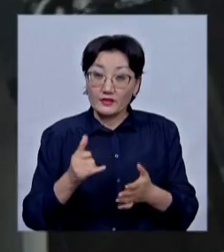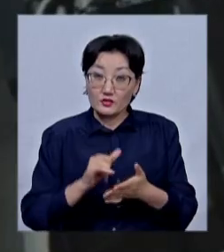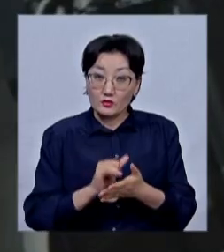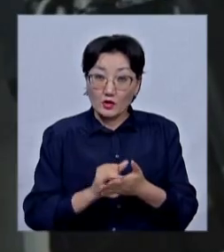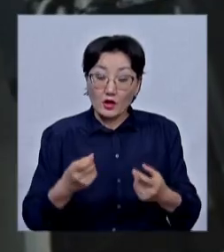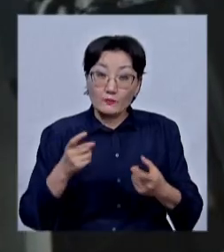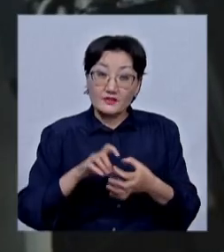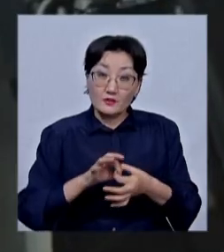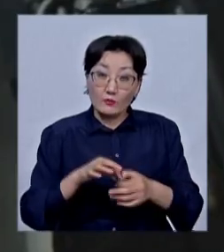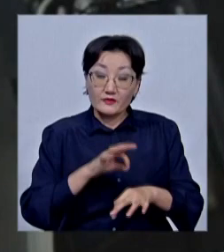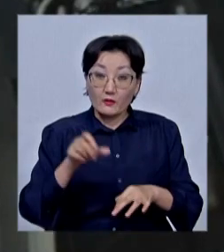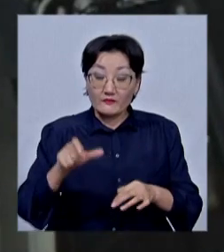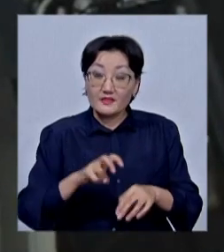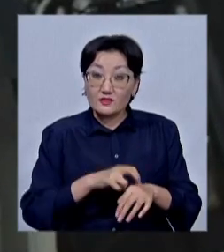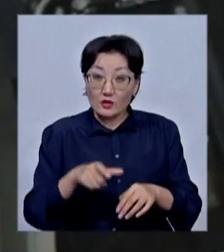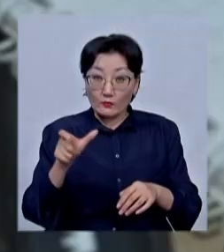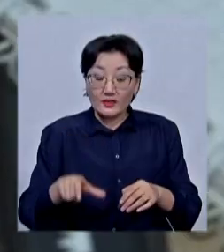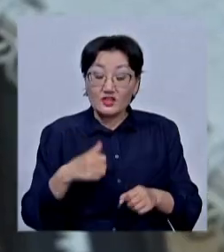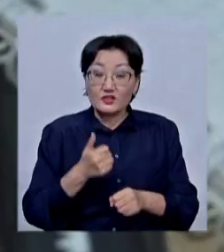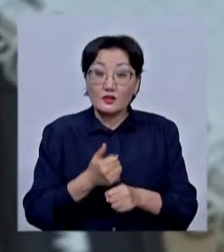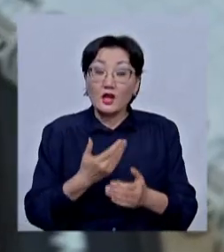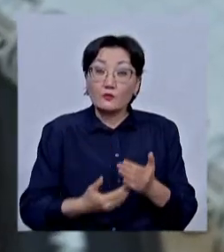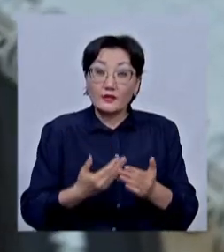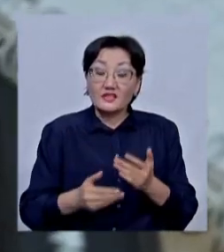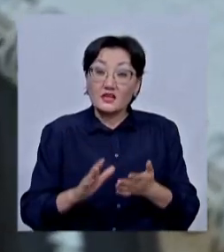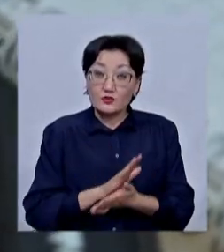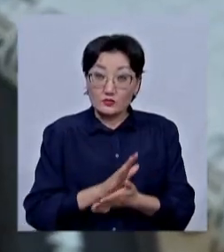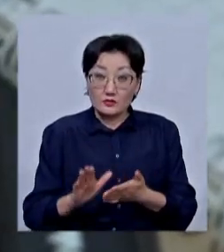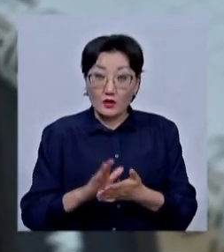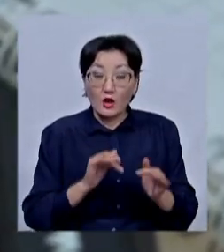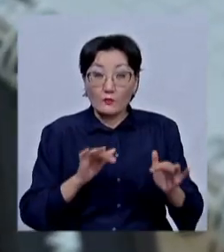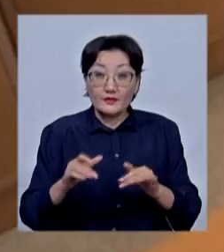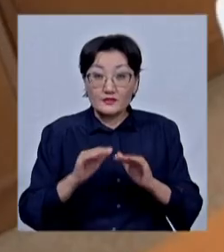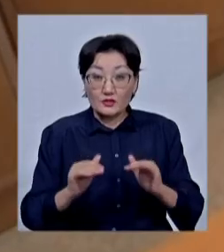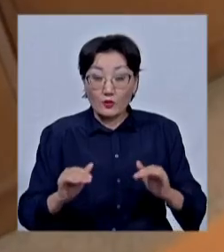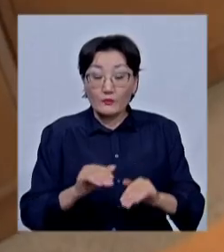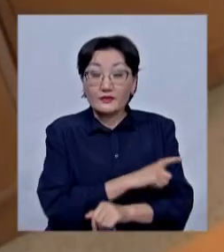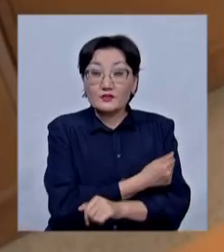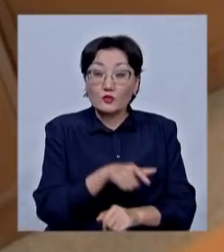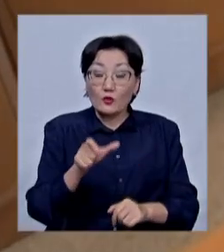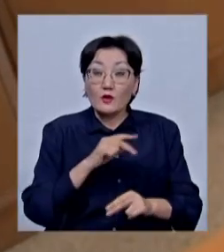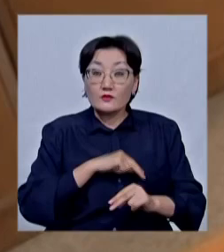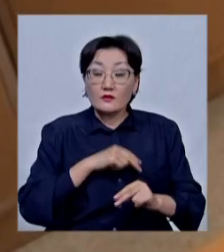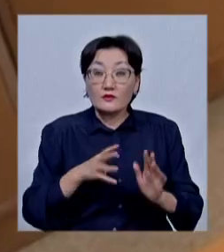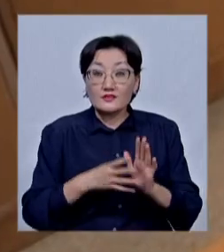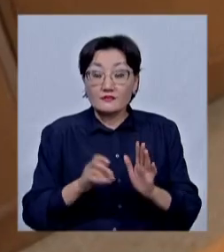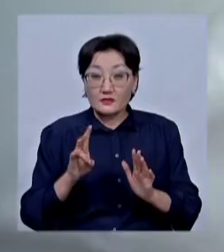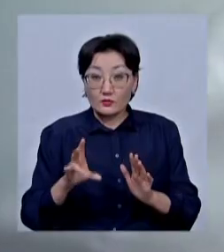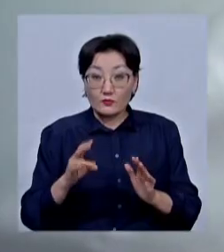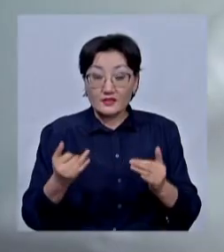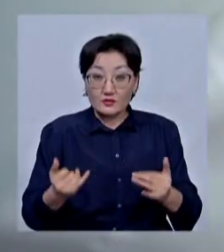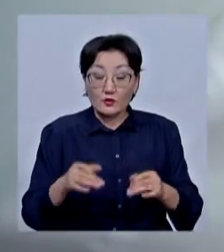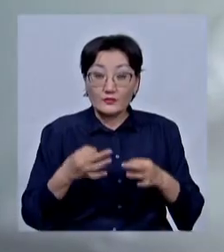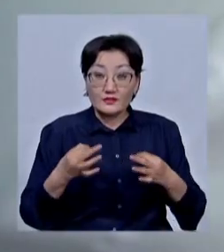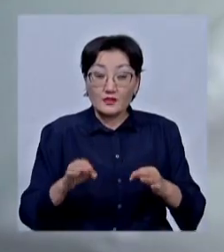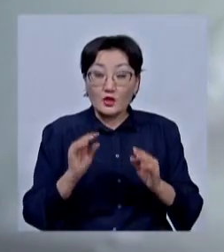Оно соединяет пациента и врача. Самое главное – консультации бесплатные. Акция «Детский доктор Домумед» работает уже с 9 ноября. На сегодня